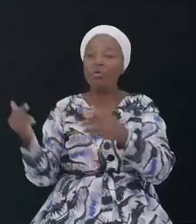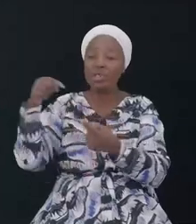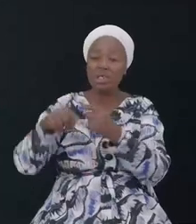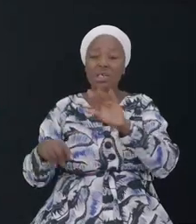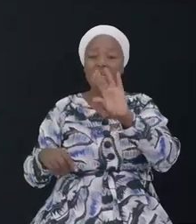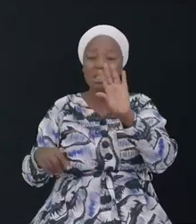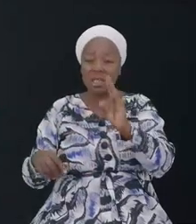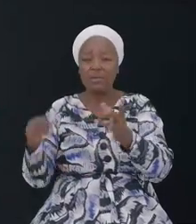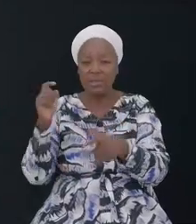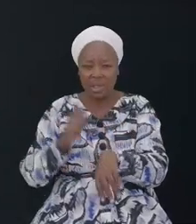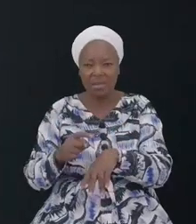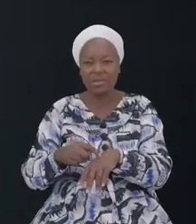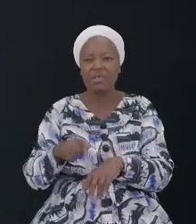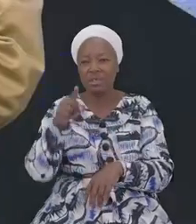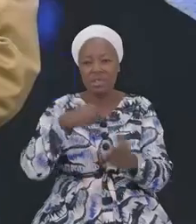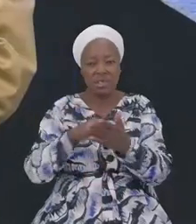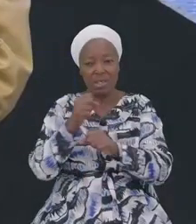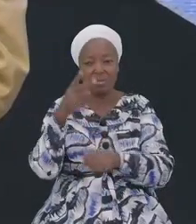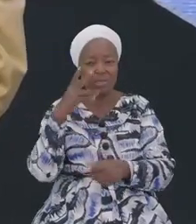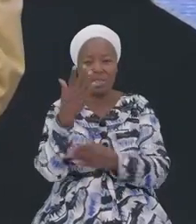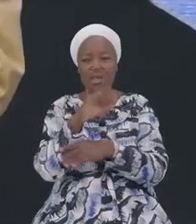vu. Cette année, vous verrez la main de Dieu.